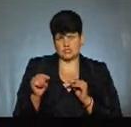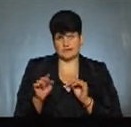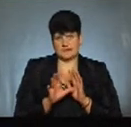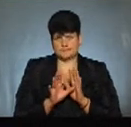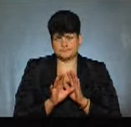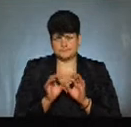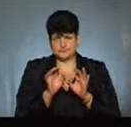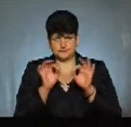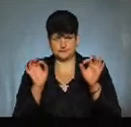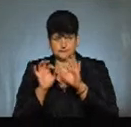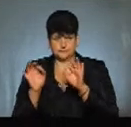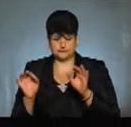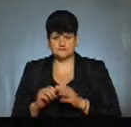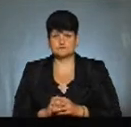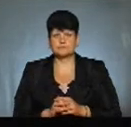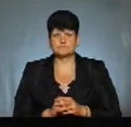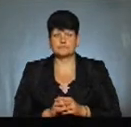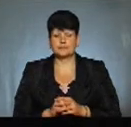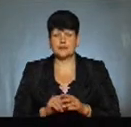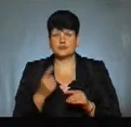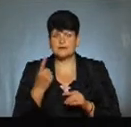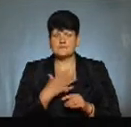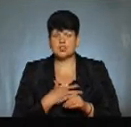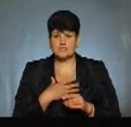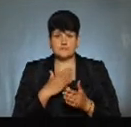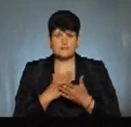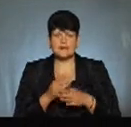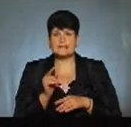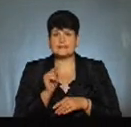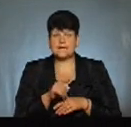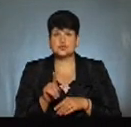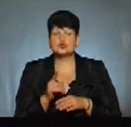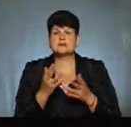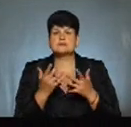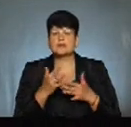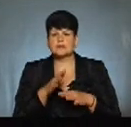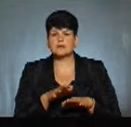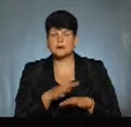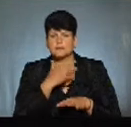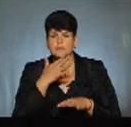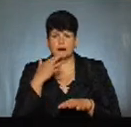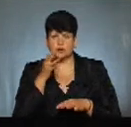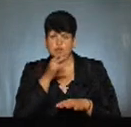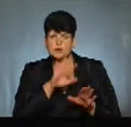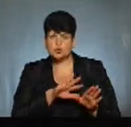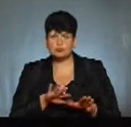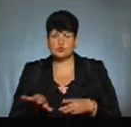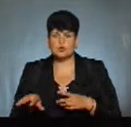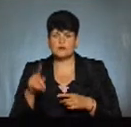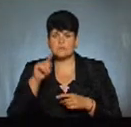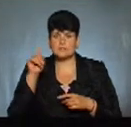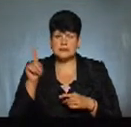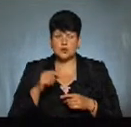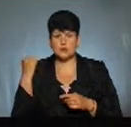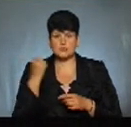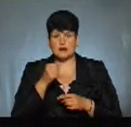І одним таким важливим фактором, зважайте на те, наскільки багато часу пройшло між блискавкою і ударом грому. Якщо